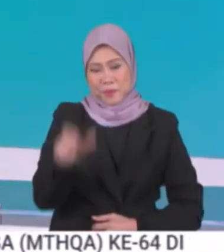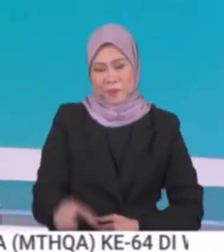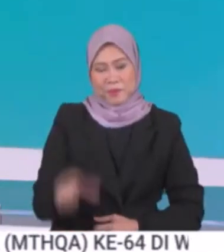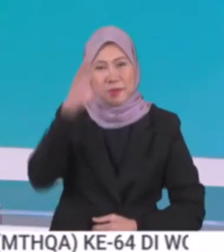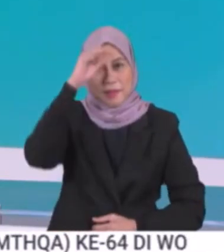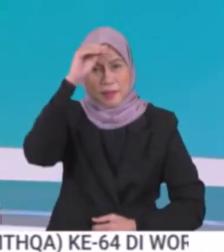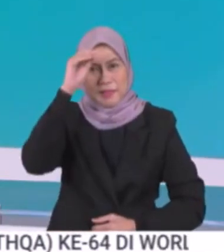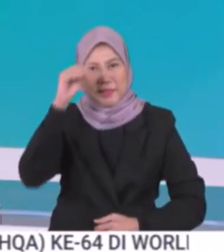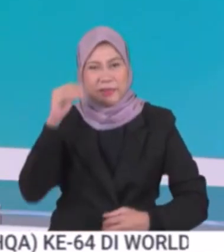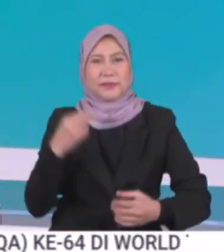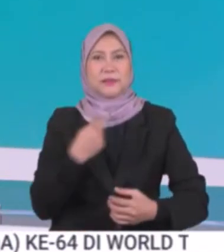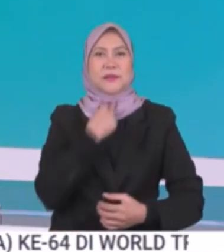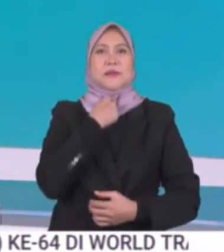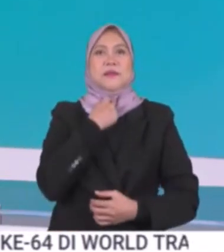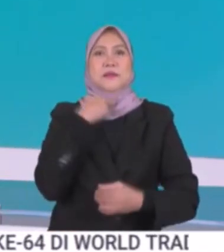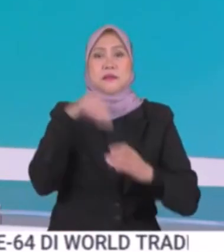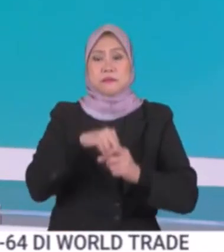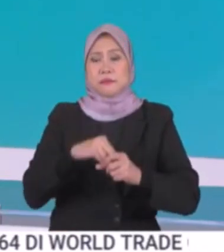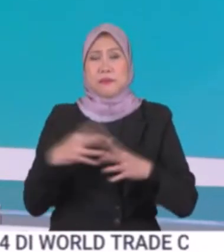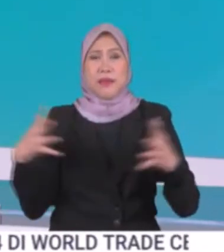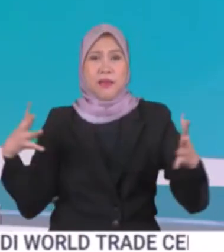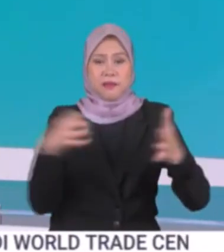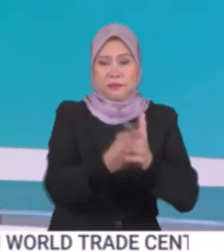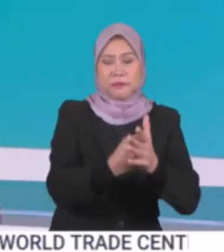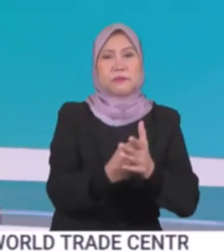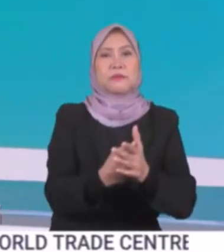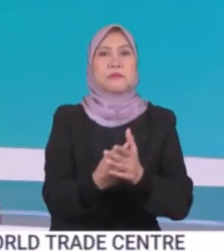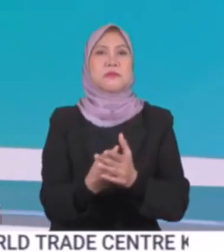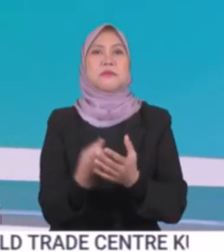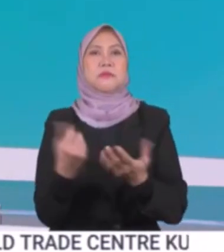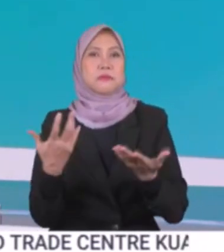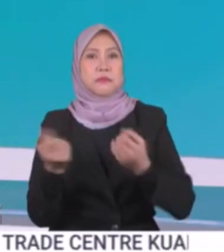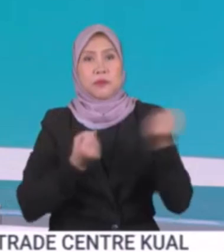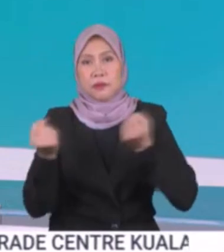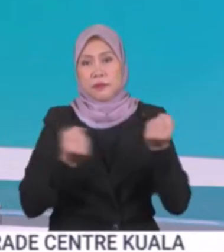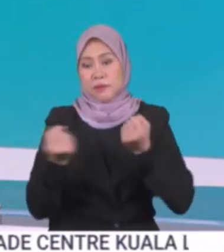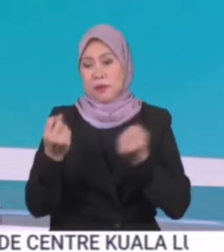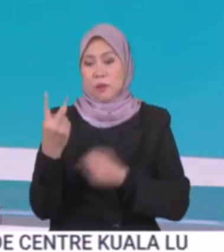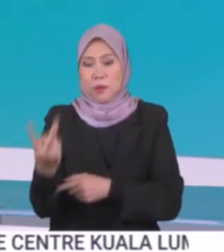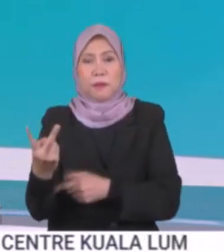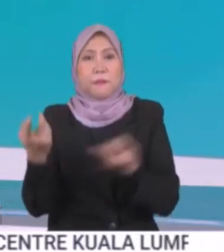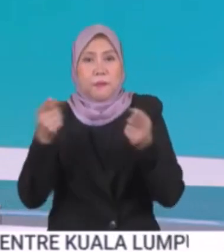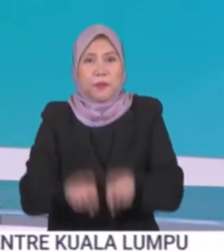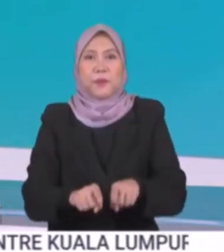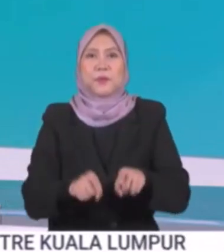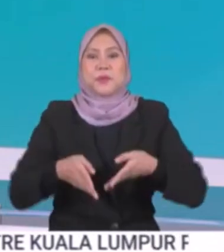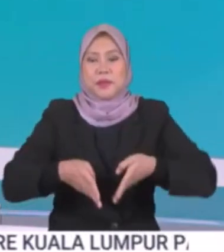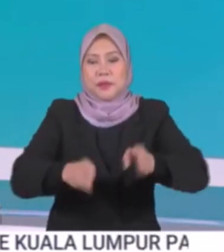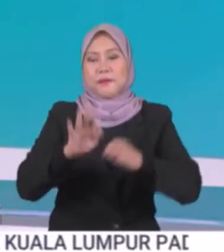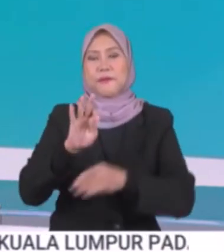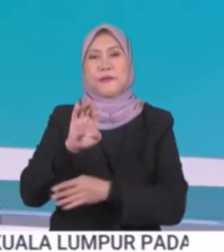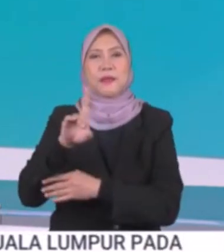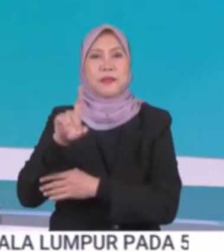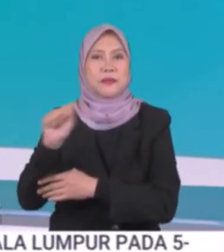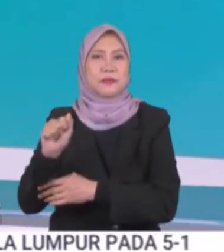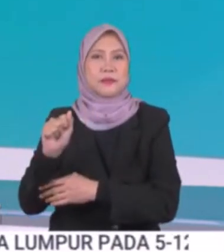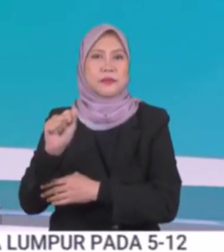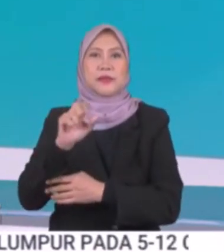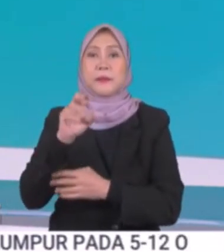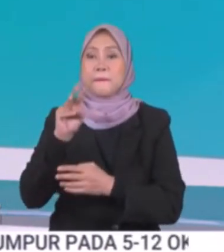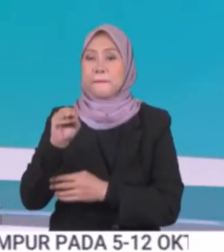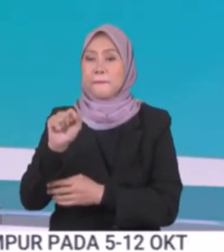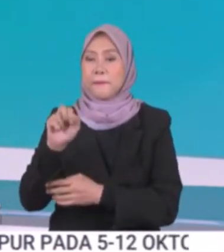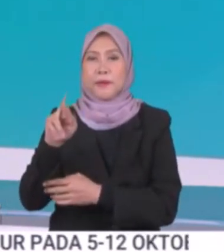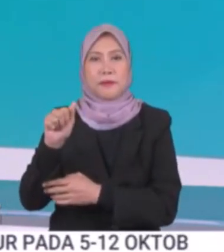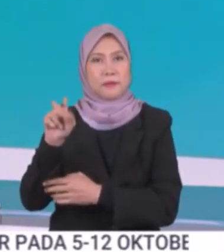Seorang lelaki tersepit manakala 11 cedera dalam kemalangan jalan raya melibatkan dua kenderaan yang berlaku di Jalan Felda Jengke 4 Kemaran,